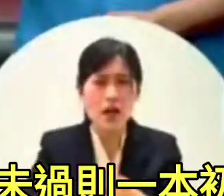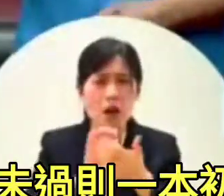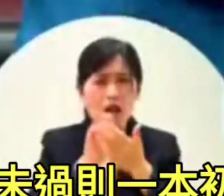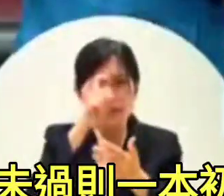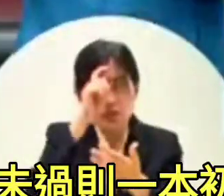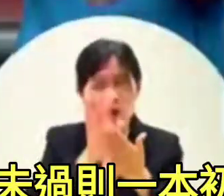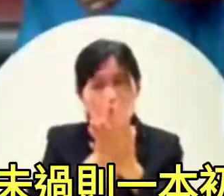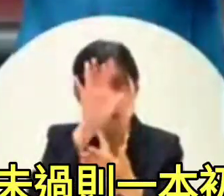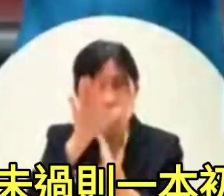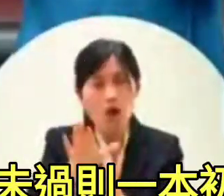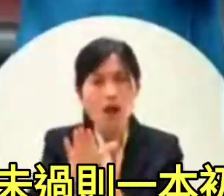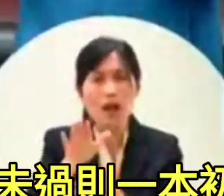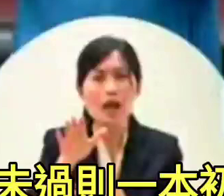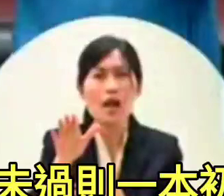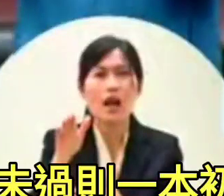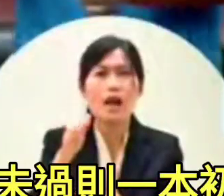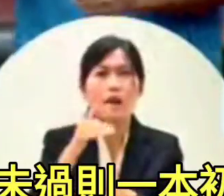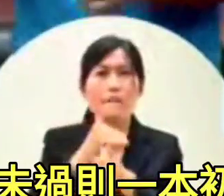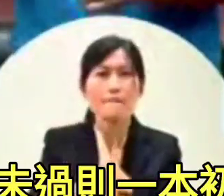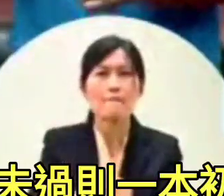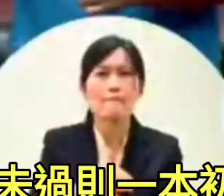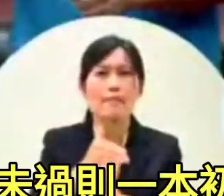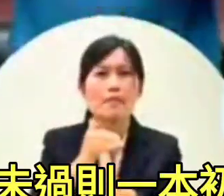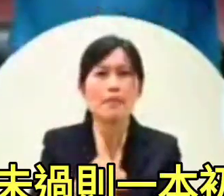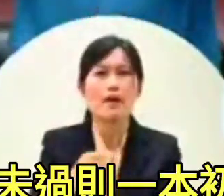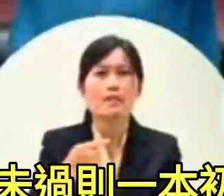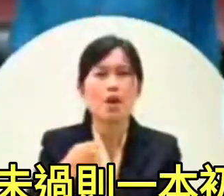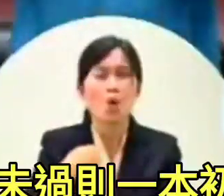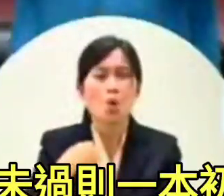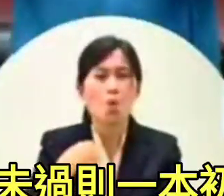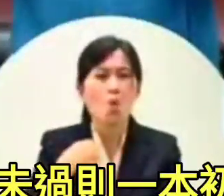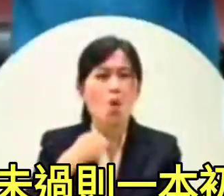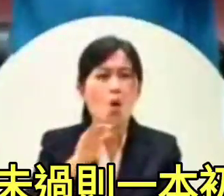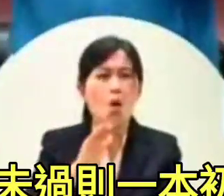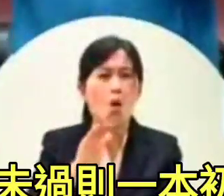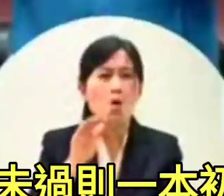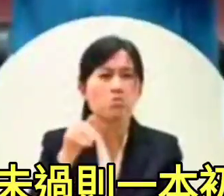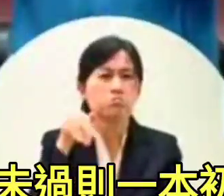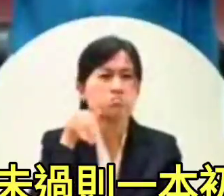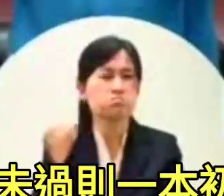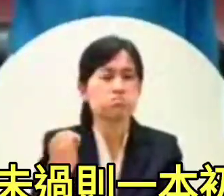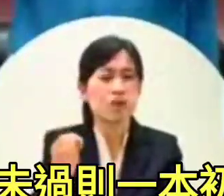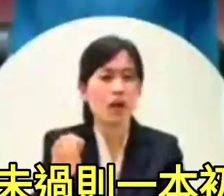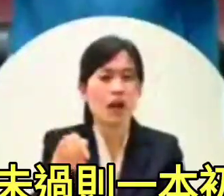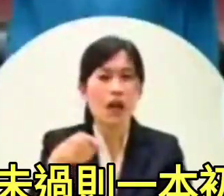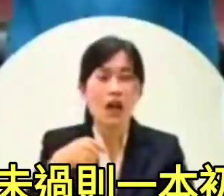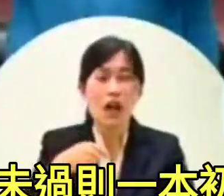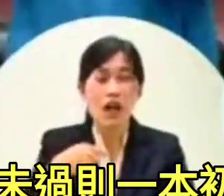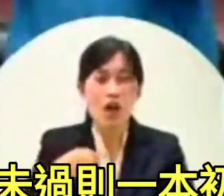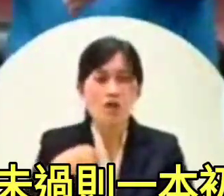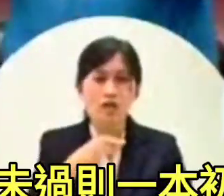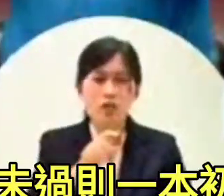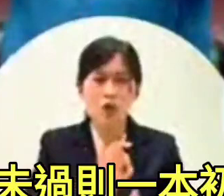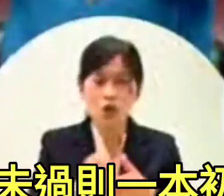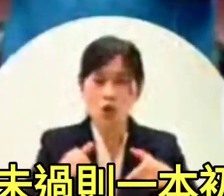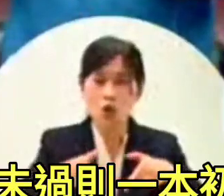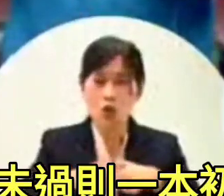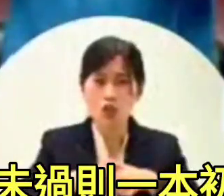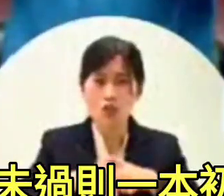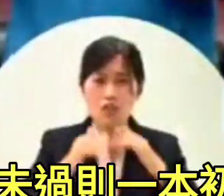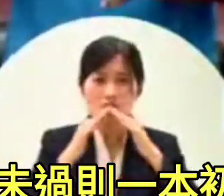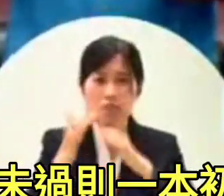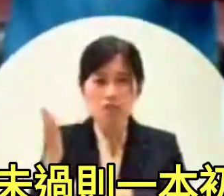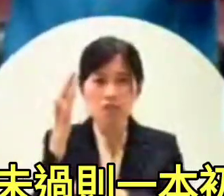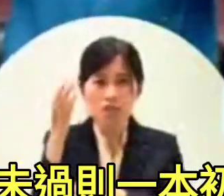案呢，本席是绝对是不同意。因为有这么用心的市府来照顾我们高雄市的市